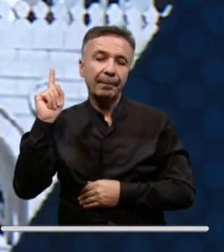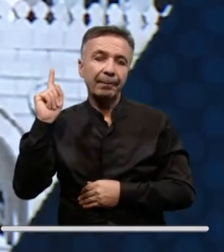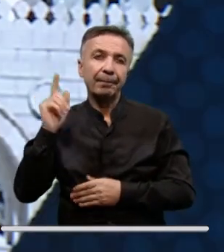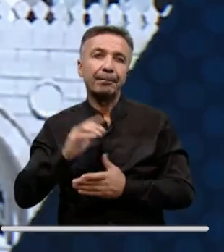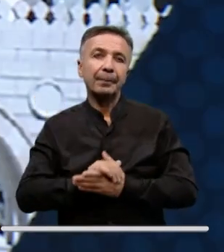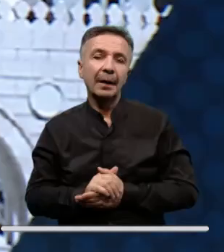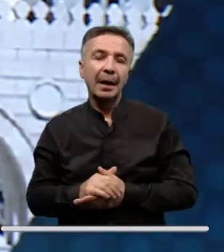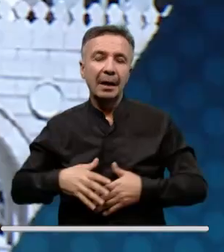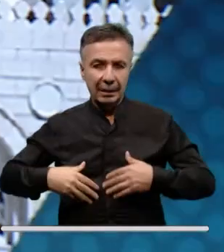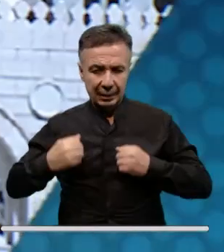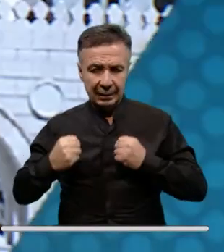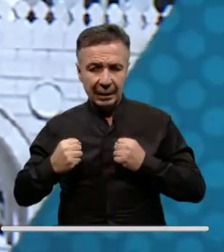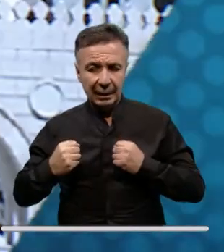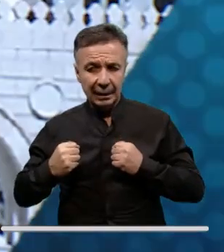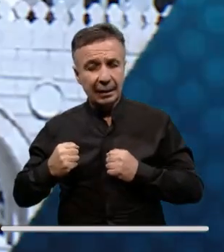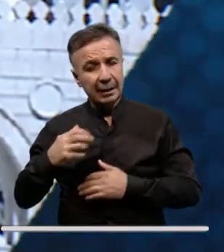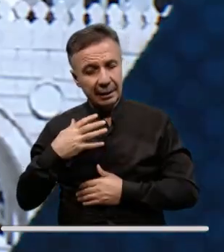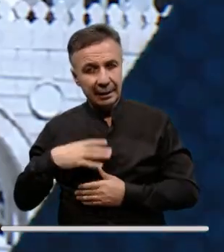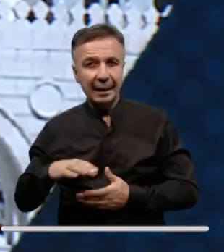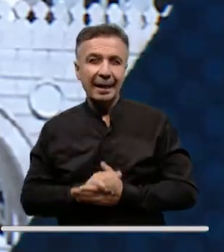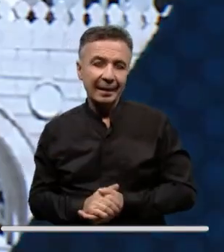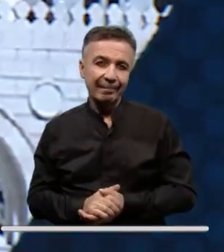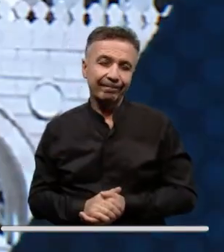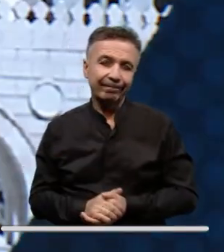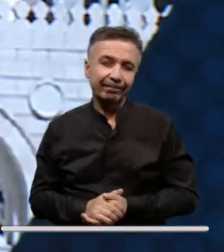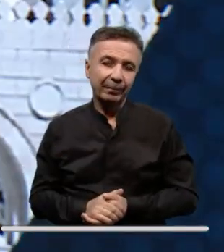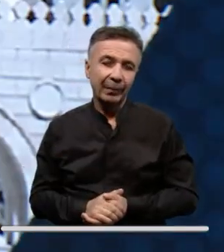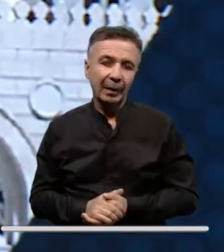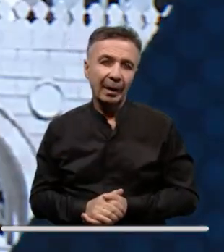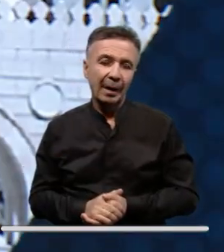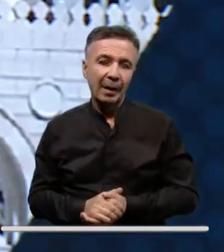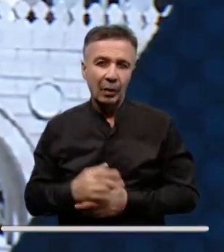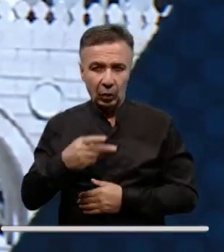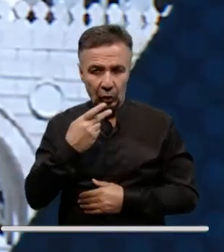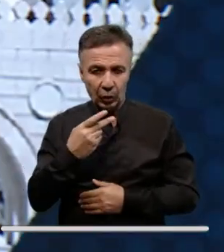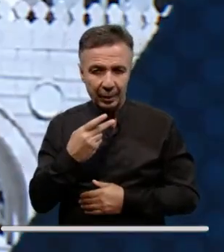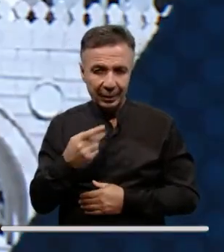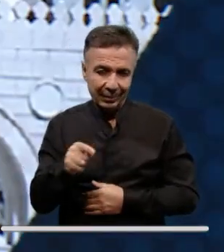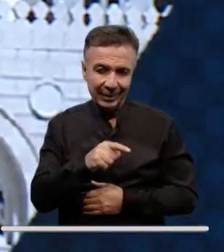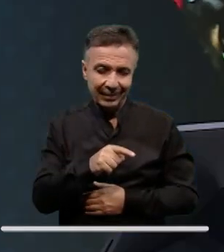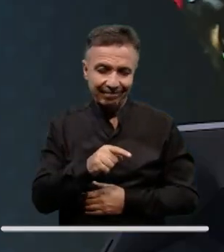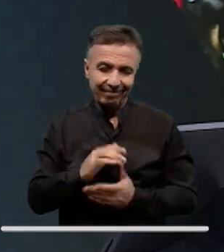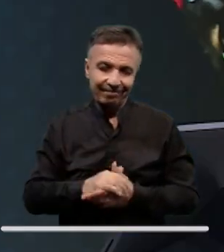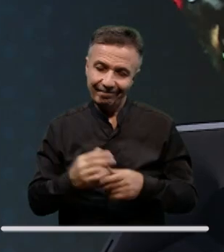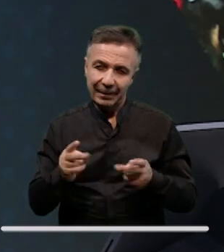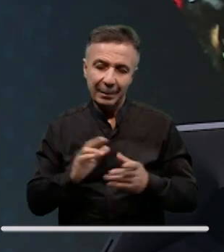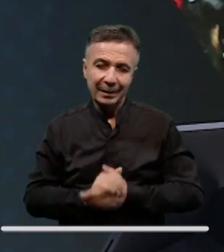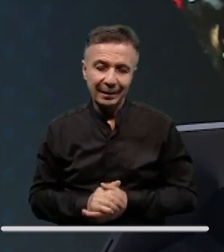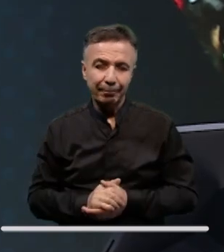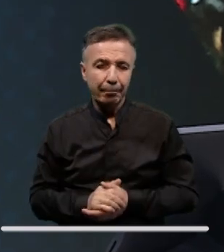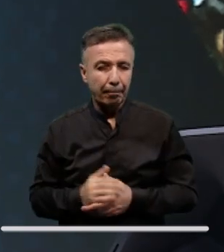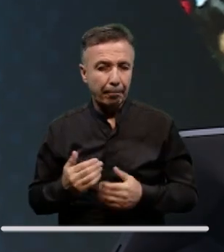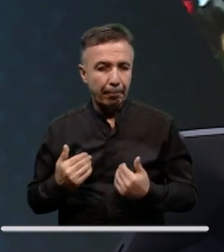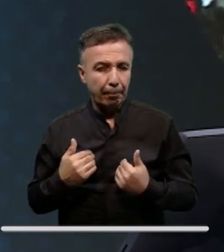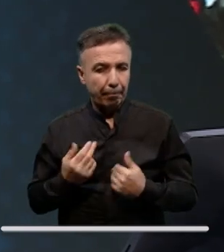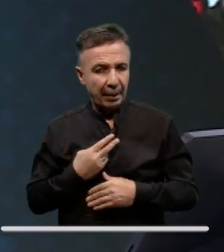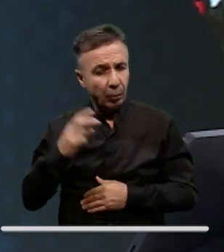Efendim sağlık sıhhat afiyet dileyerek Eee sözü tekrar size bırakmak istiyorum ey Allah razı olsun Aslında benim unuttuğum bir şeyi